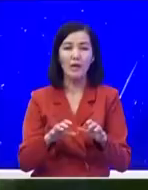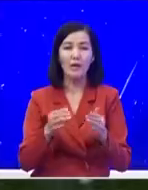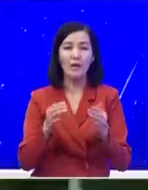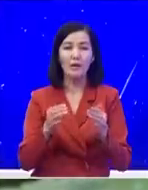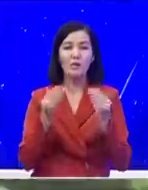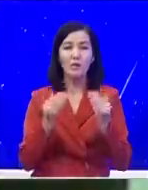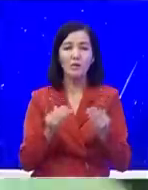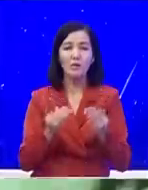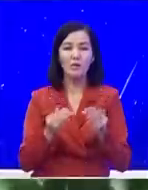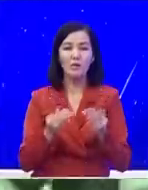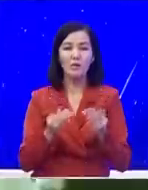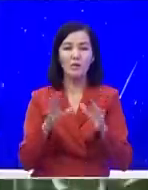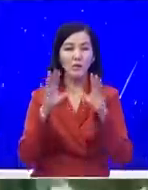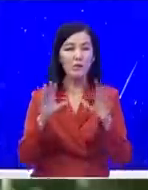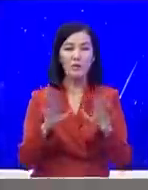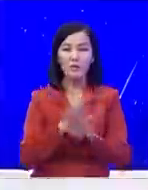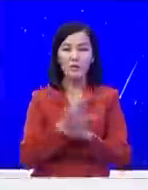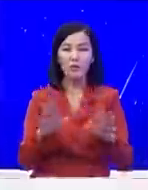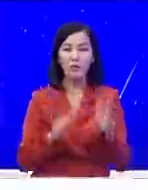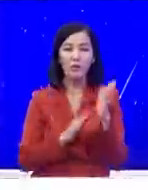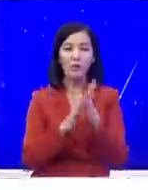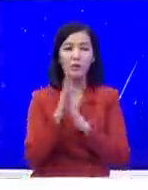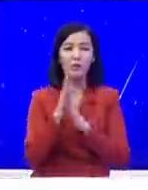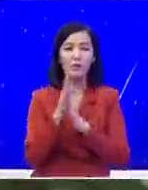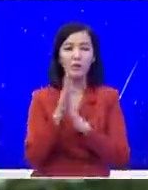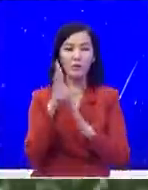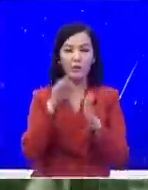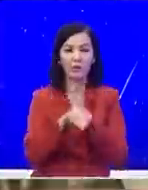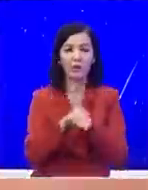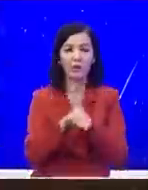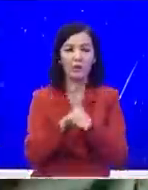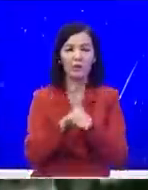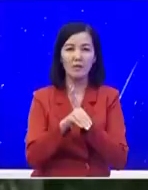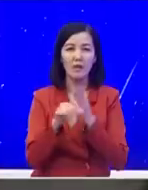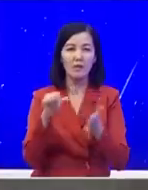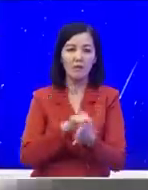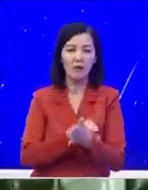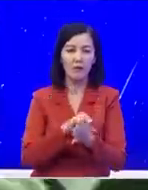Казахстан, то есть незаконное культивирование растений, содержащих наркотические вещества.